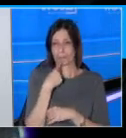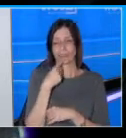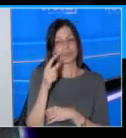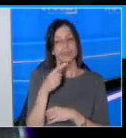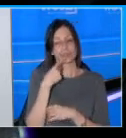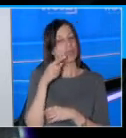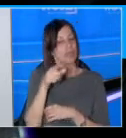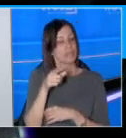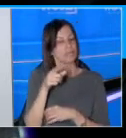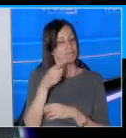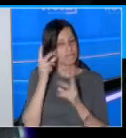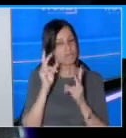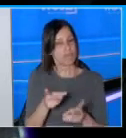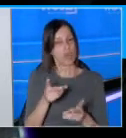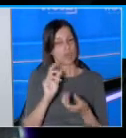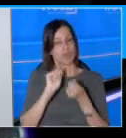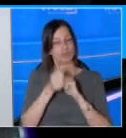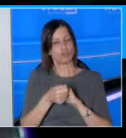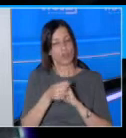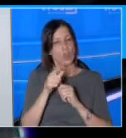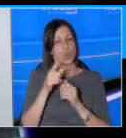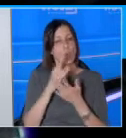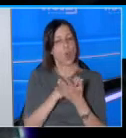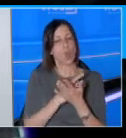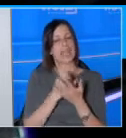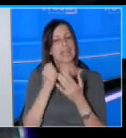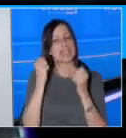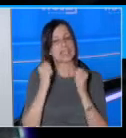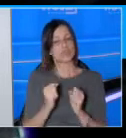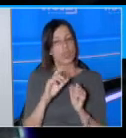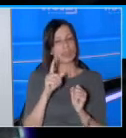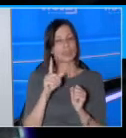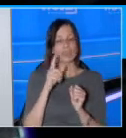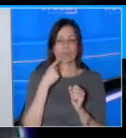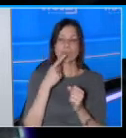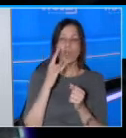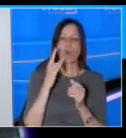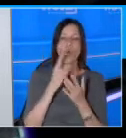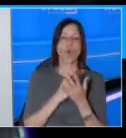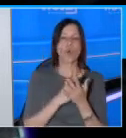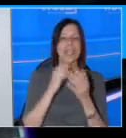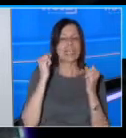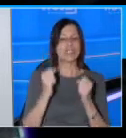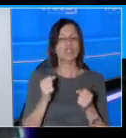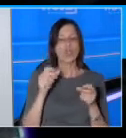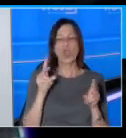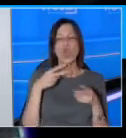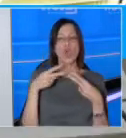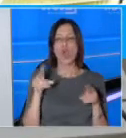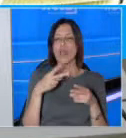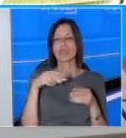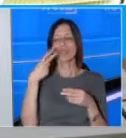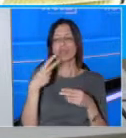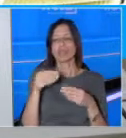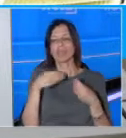רואים, אתם רשאים לשנות חוקי יסוד, אבל חוקי יסוד, כך אומרים השופטים, לא יכולים להיות כאיזשהו פלסטלינה